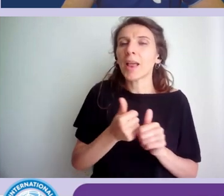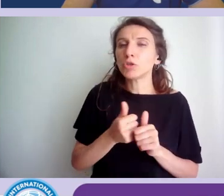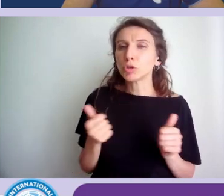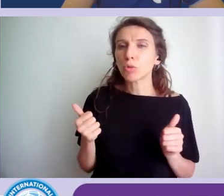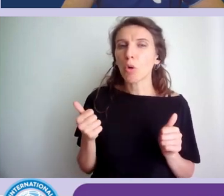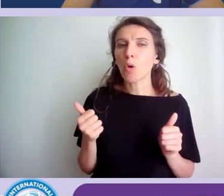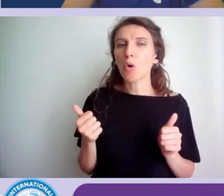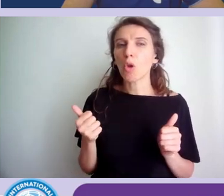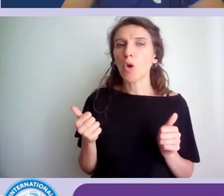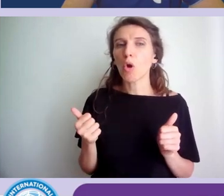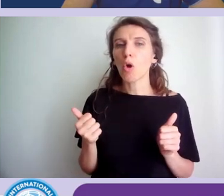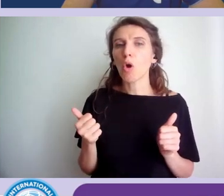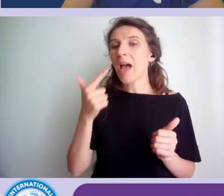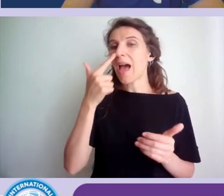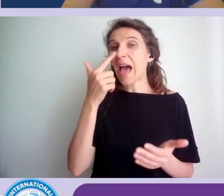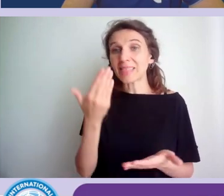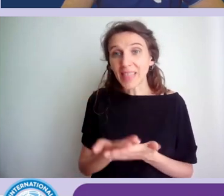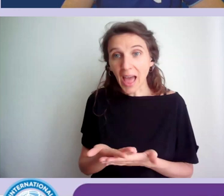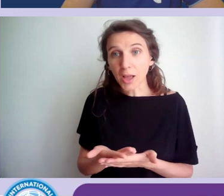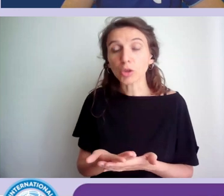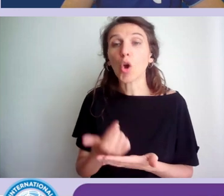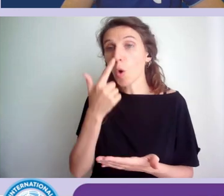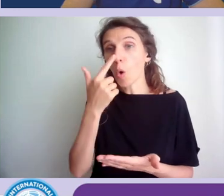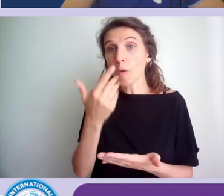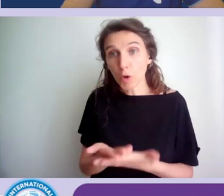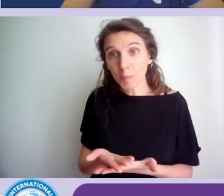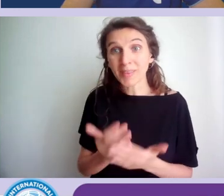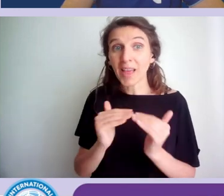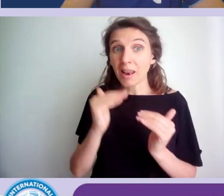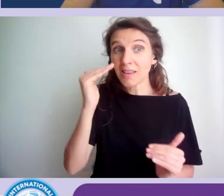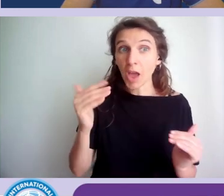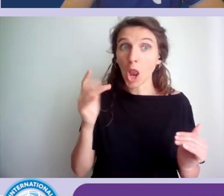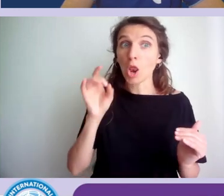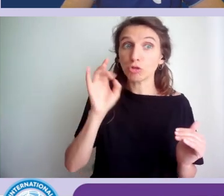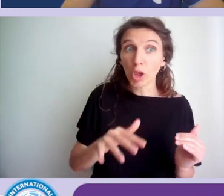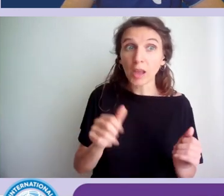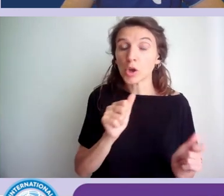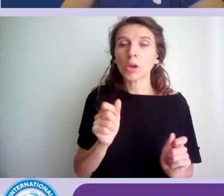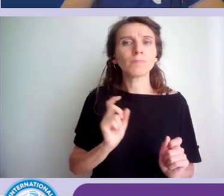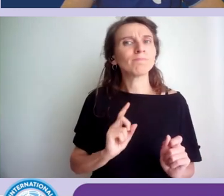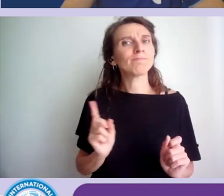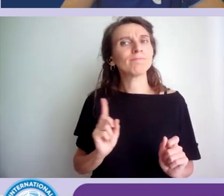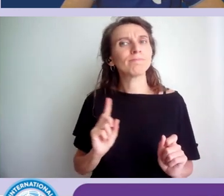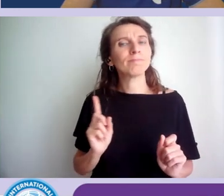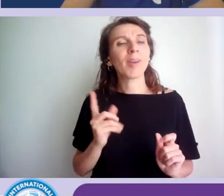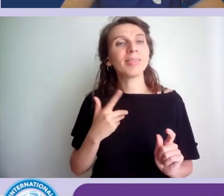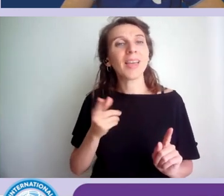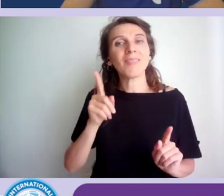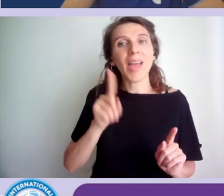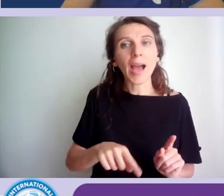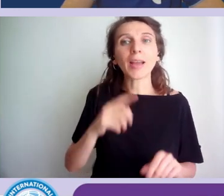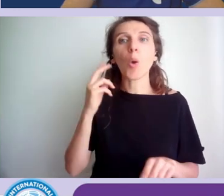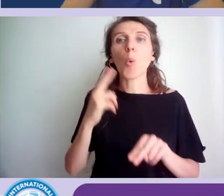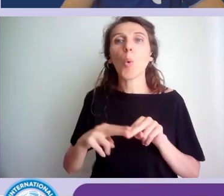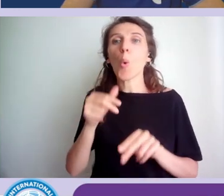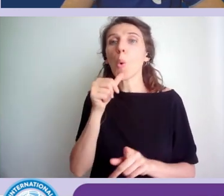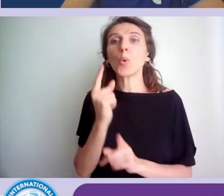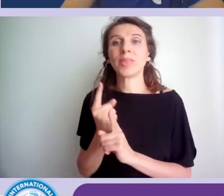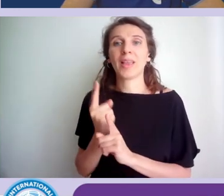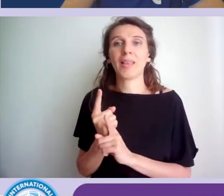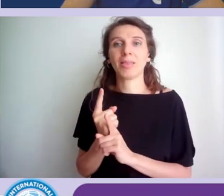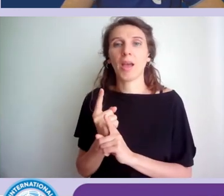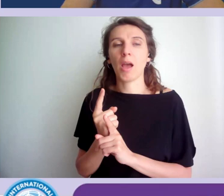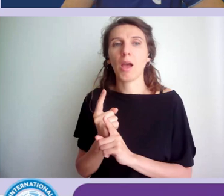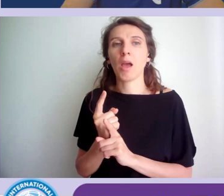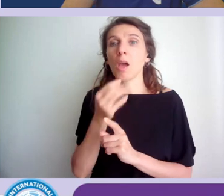del livello di conformità Ok della conformità Ma poi del concetto di utilità